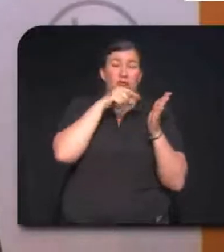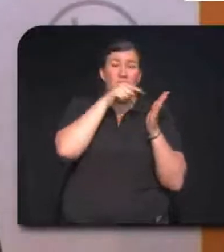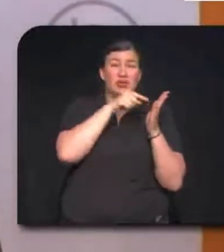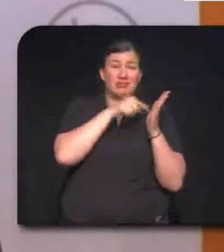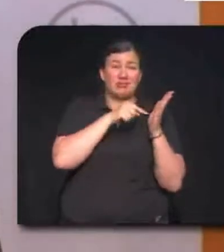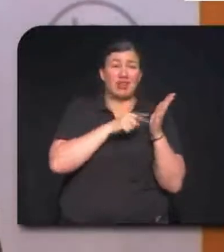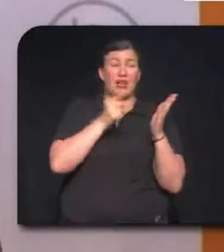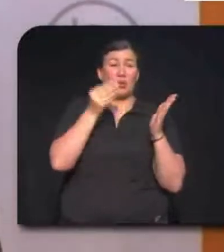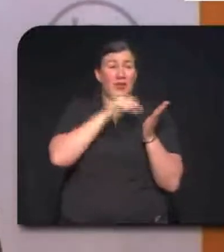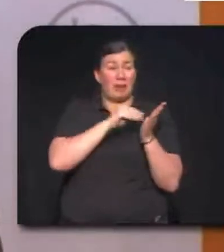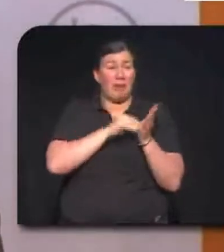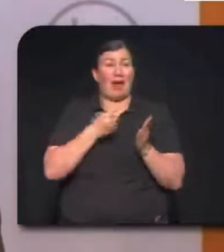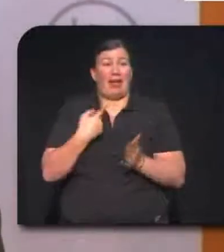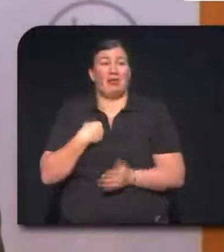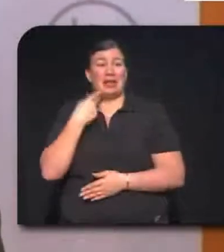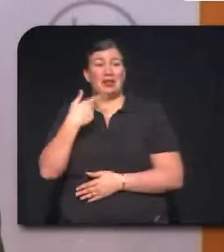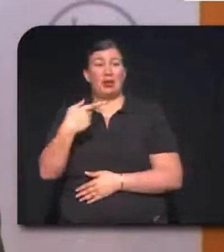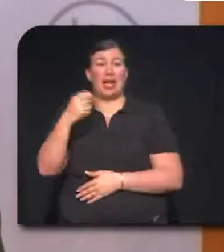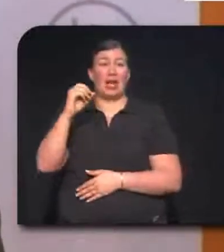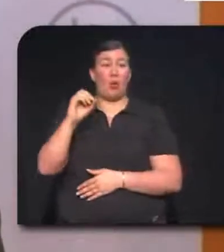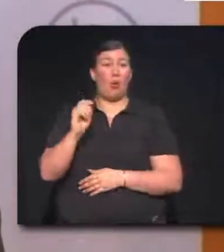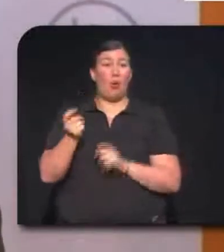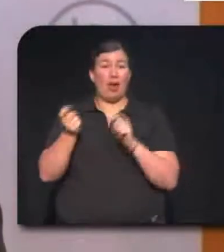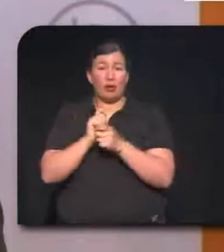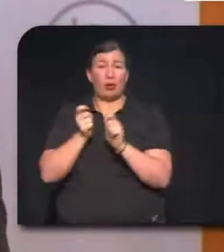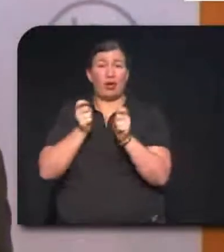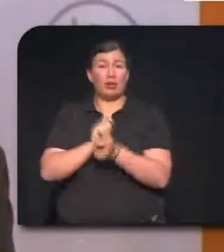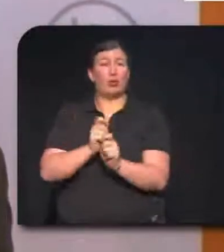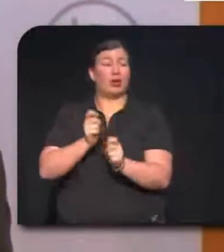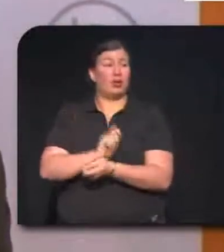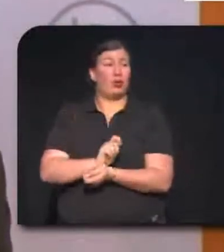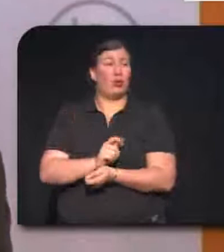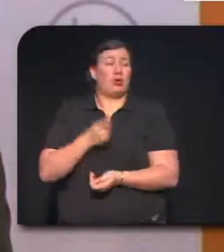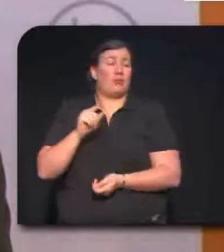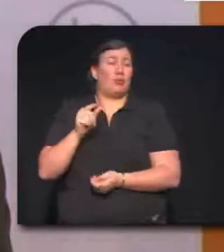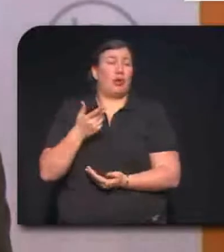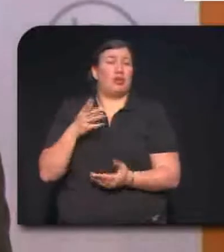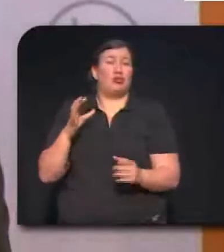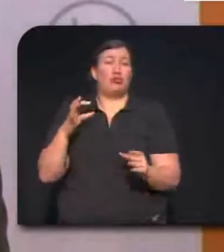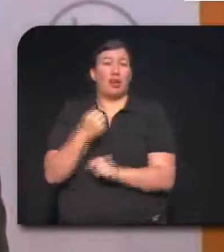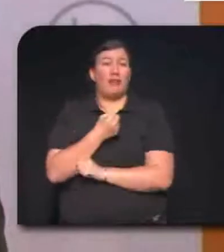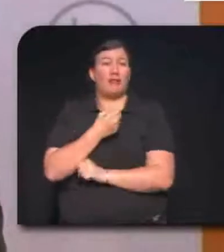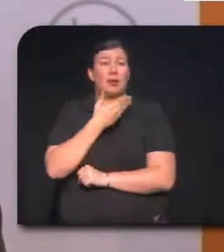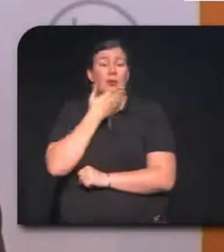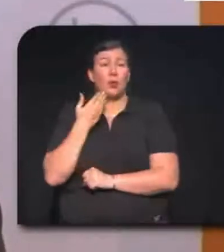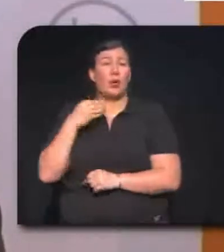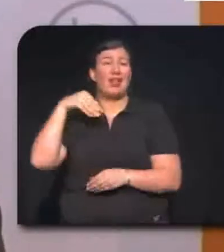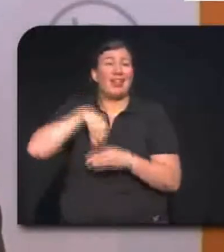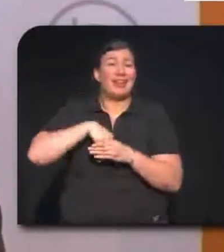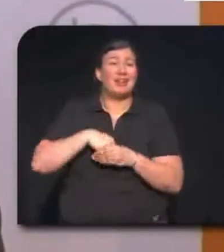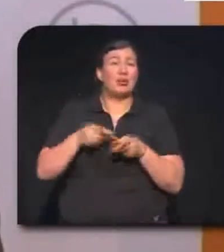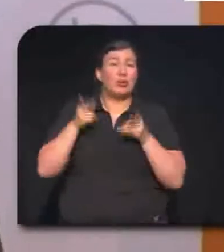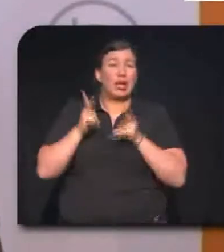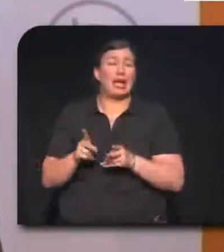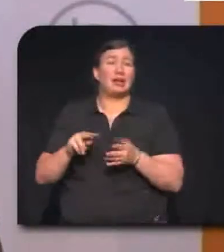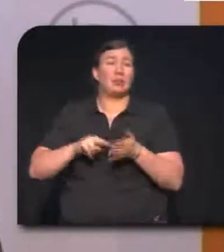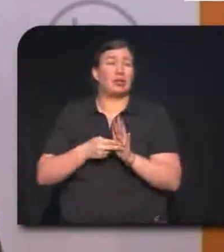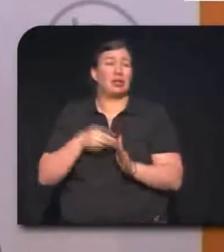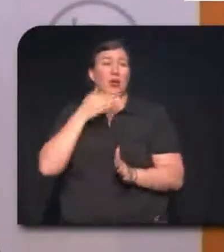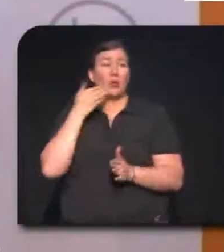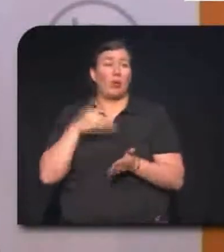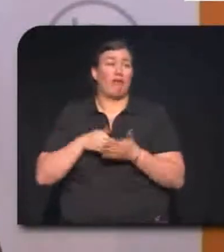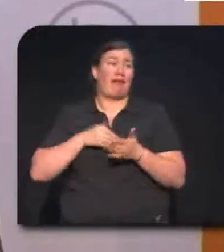Änderung der Tagesordnung habe können wir es ganz erfolgreich schaffen zu innen und Rechtspolitik gar keine Anträge mehr zu